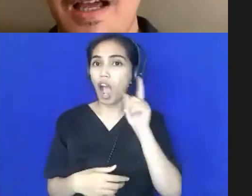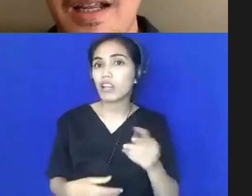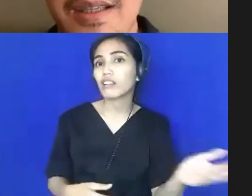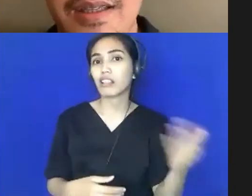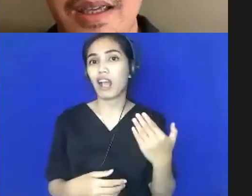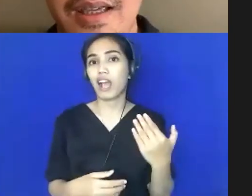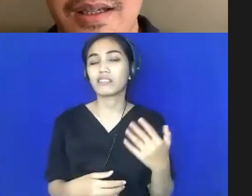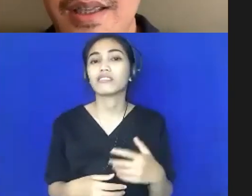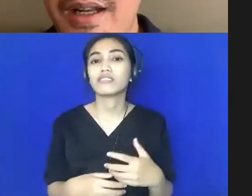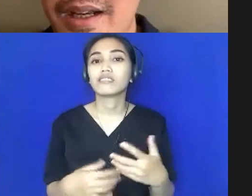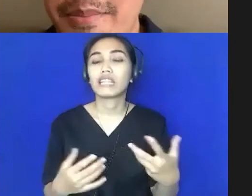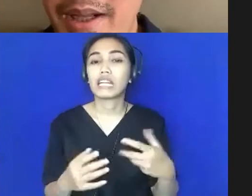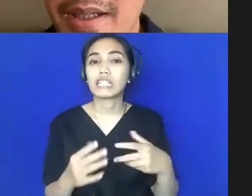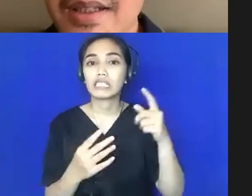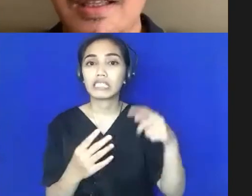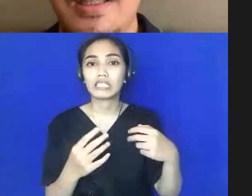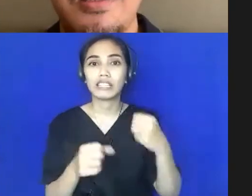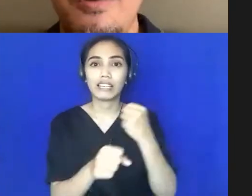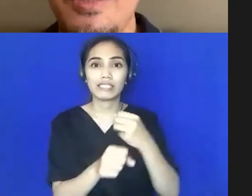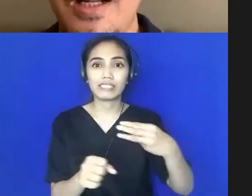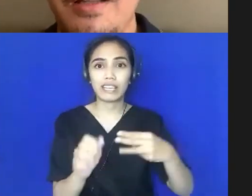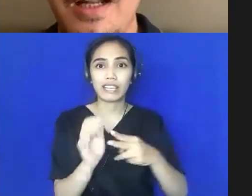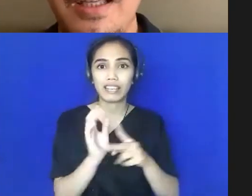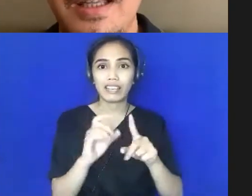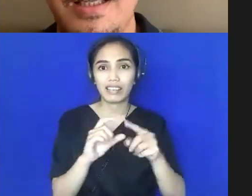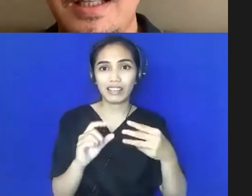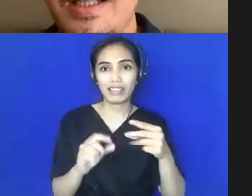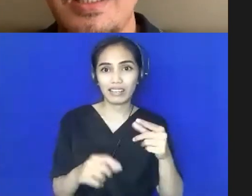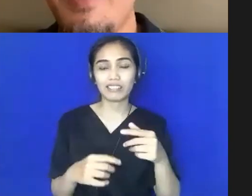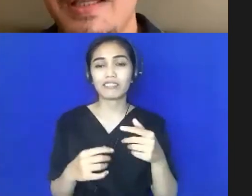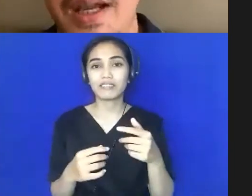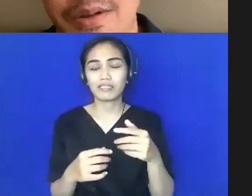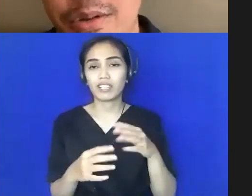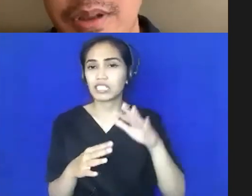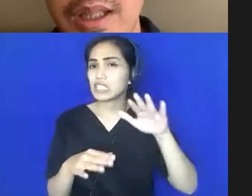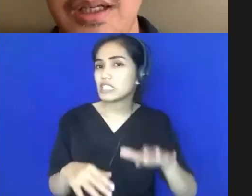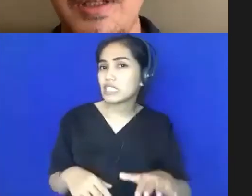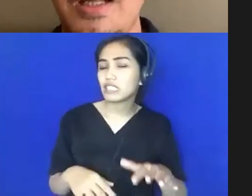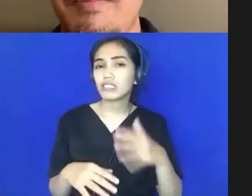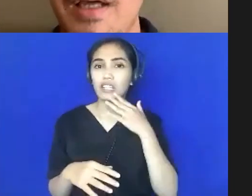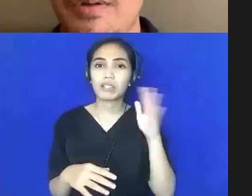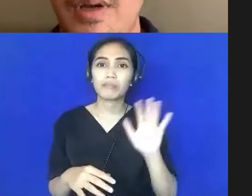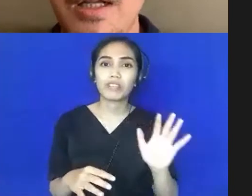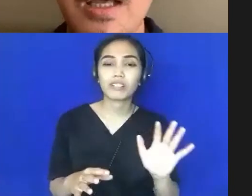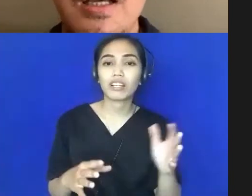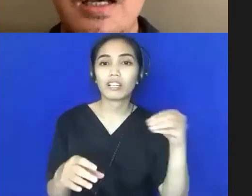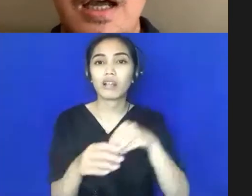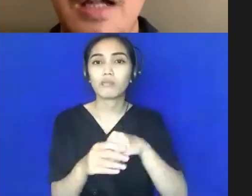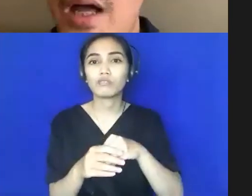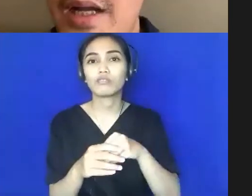ada tantangan dari sisi gender imbalance. Kita tahu dari kecil kita tidak dibiasakan untuk terlibat di dalam